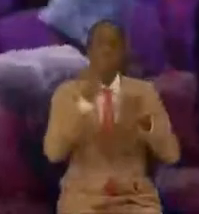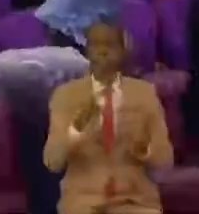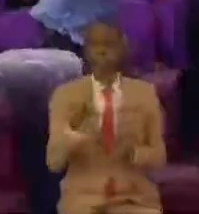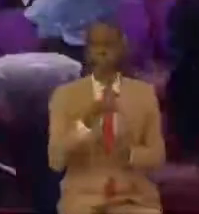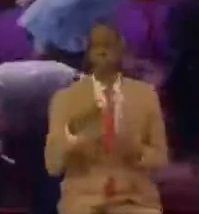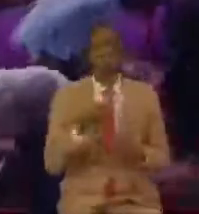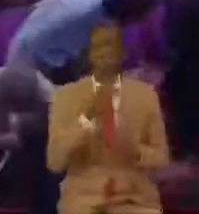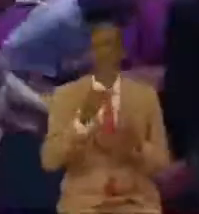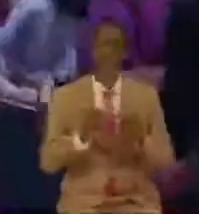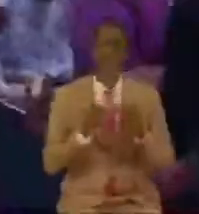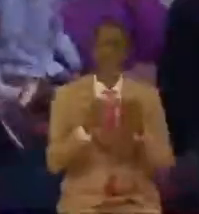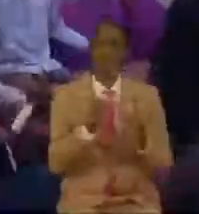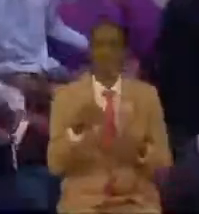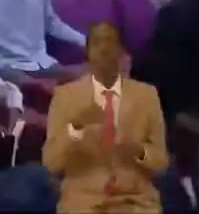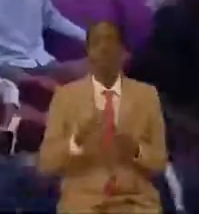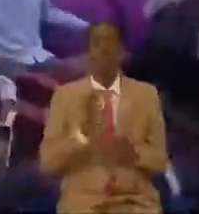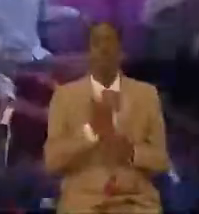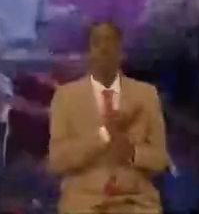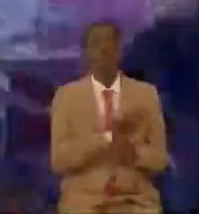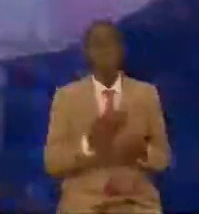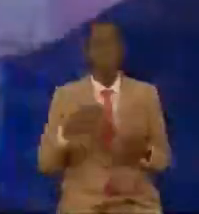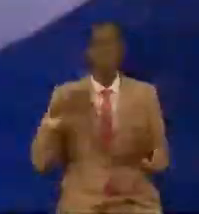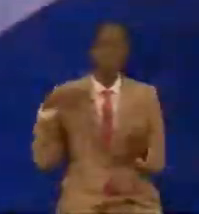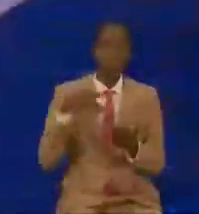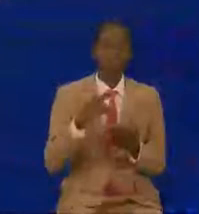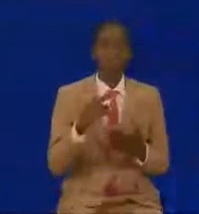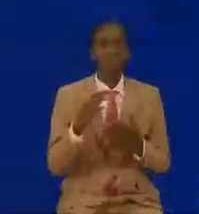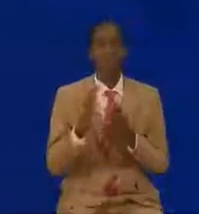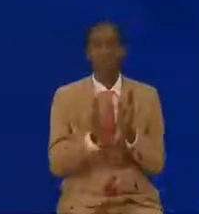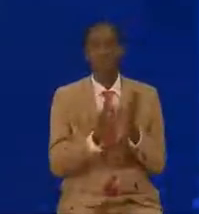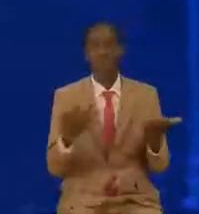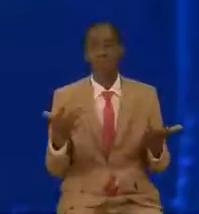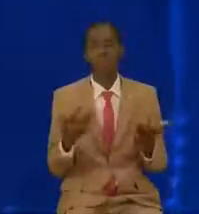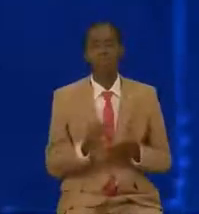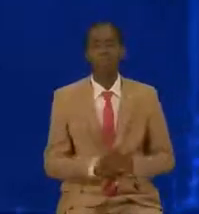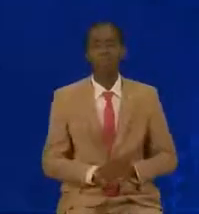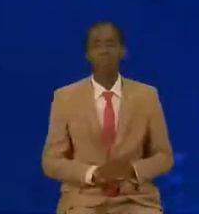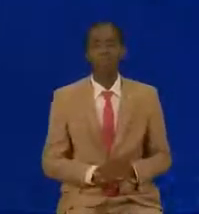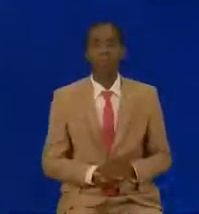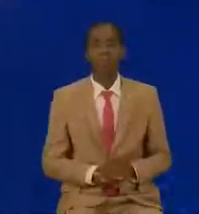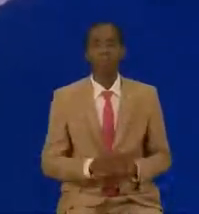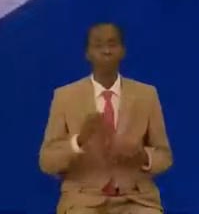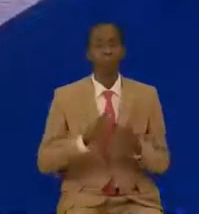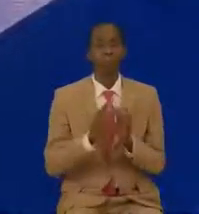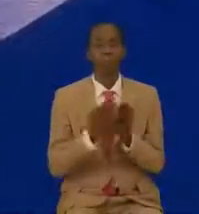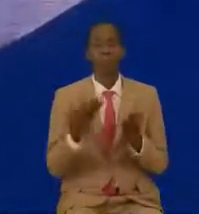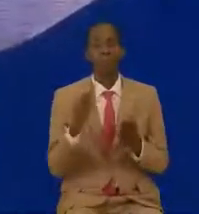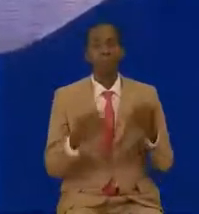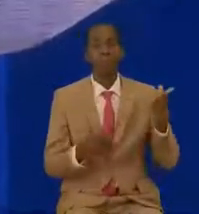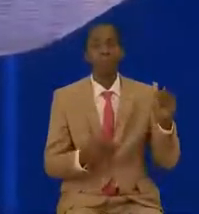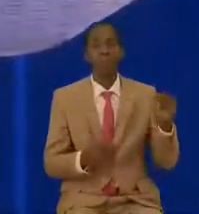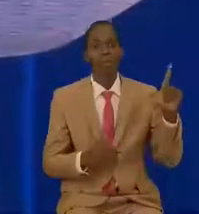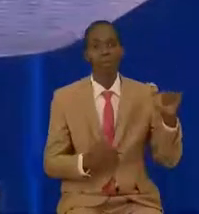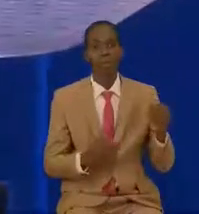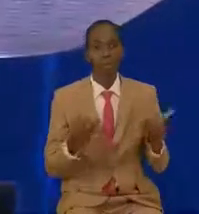bénisse. Nous continuons notre série d'études bibliques. Nous sommes aux